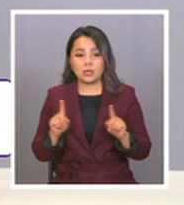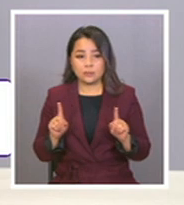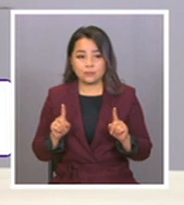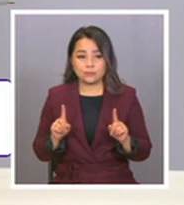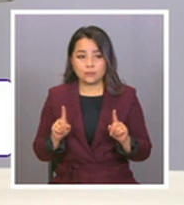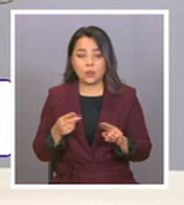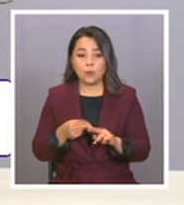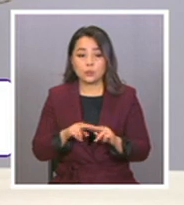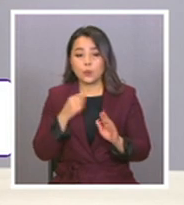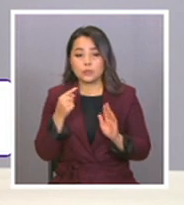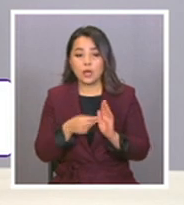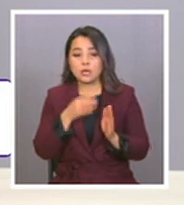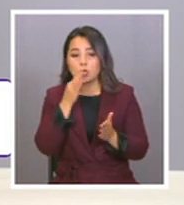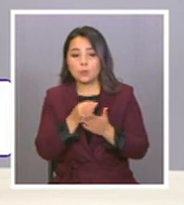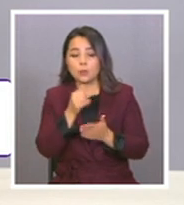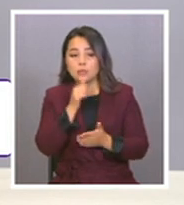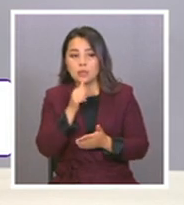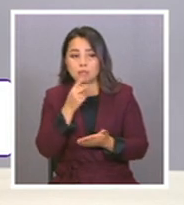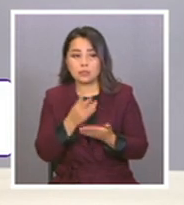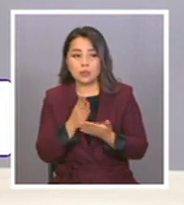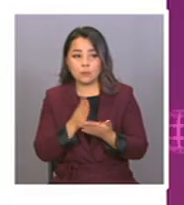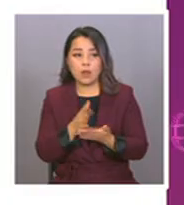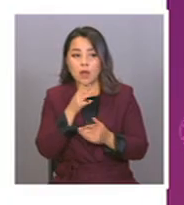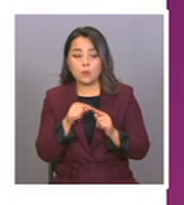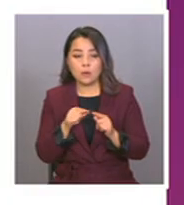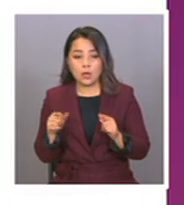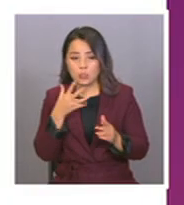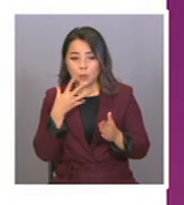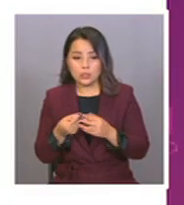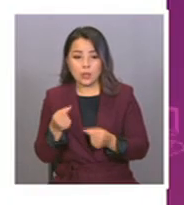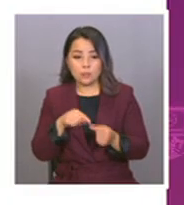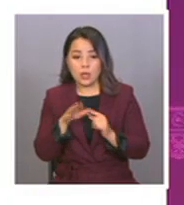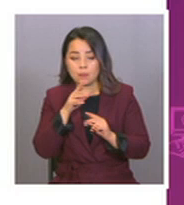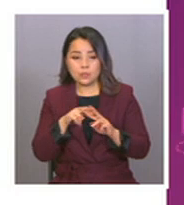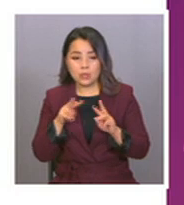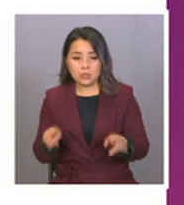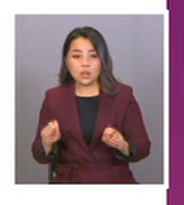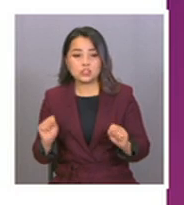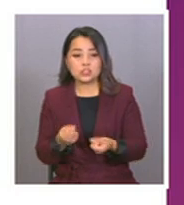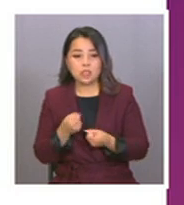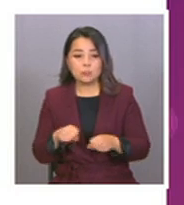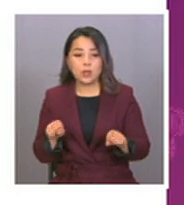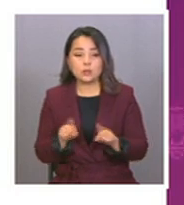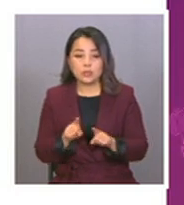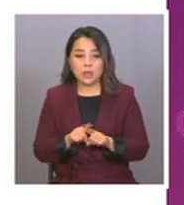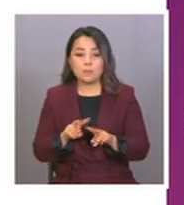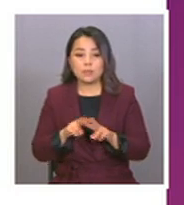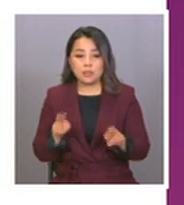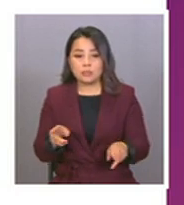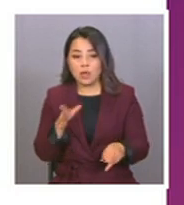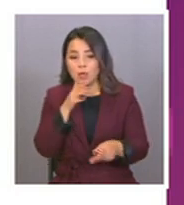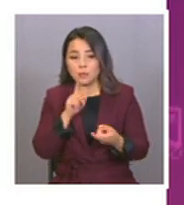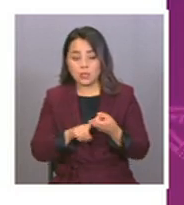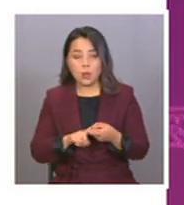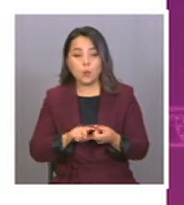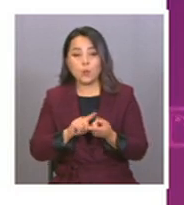Осы сұраққа жауап беріп кетсек. Уақыттың өзара бірдей мезетінде жылдамдықтың бірдей мәнге өзгеріп отыру